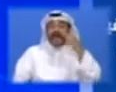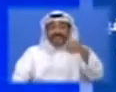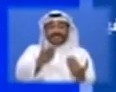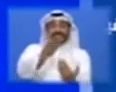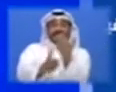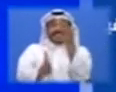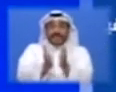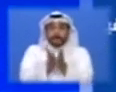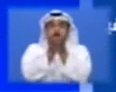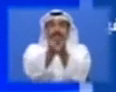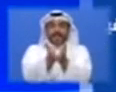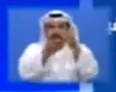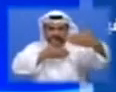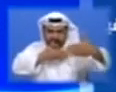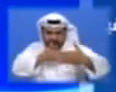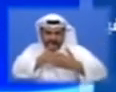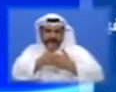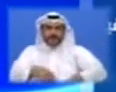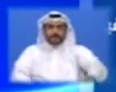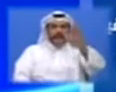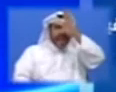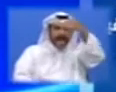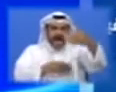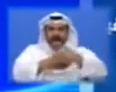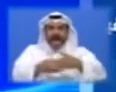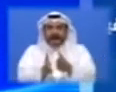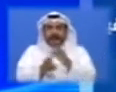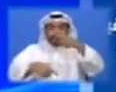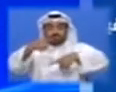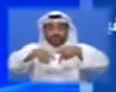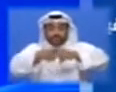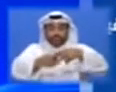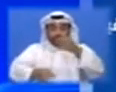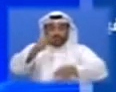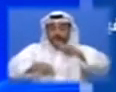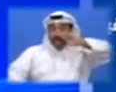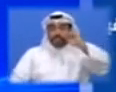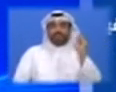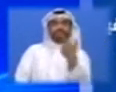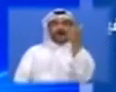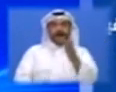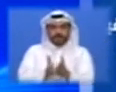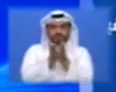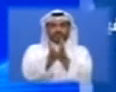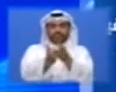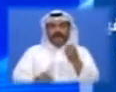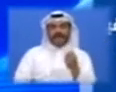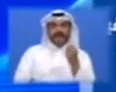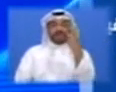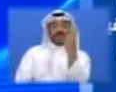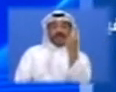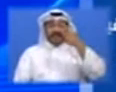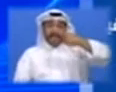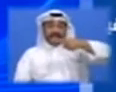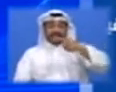القانونيه باعداد مرسوم يقضي بتعديل بعض احكام المرسوم رقم مائتين واربعين لسنه 2012